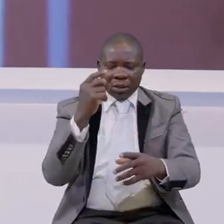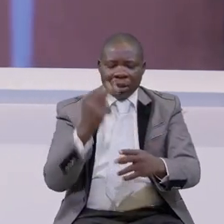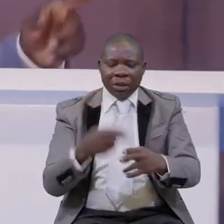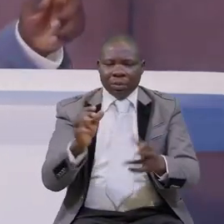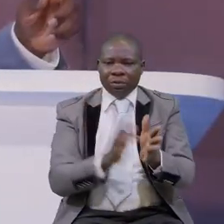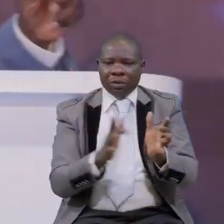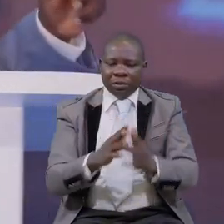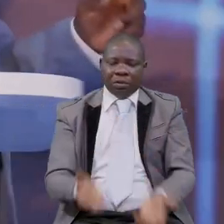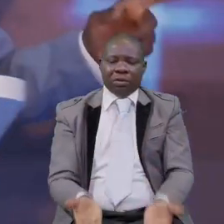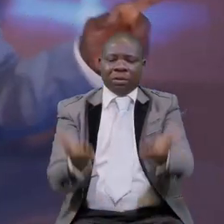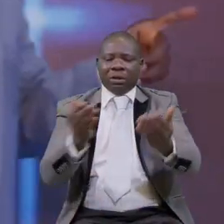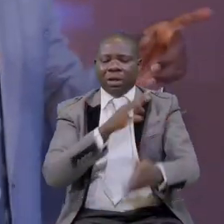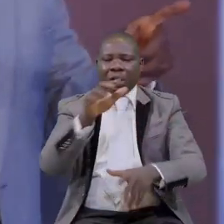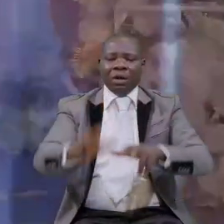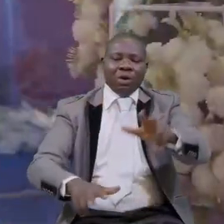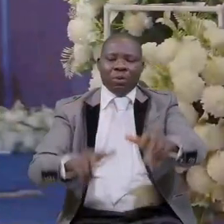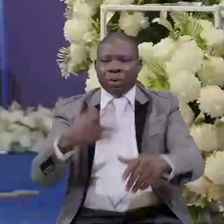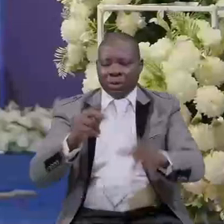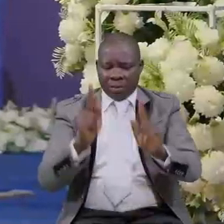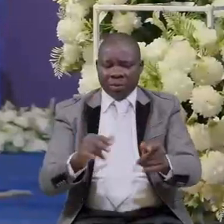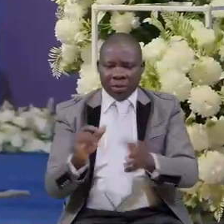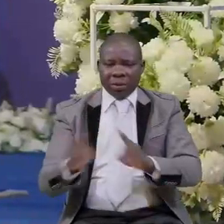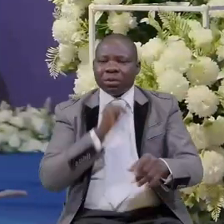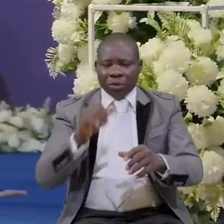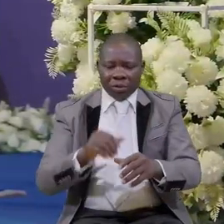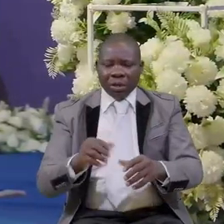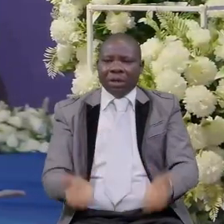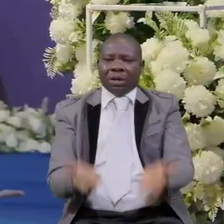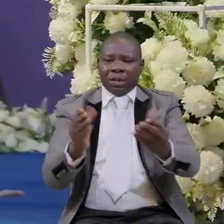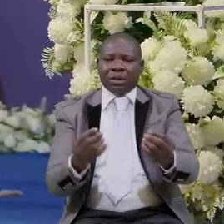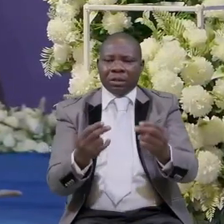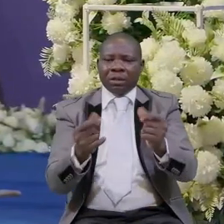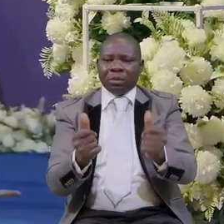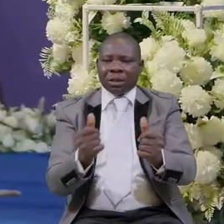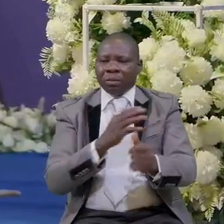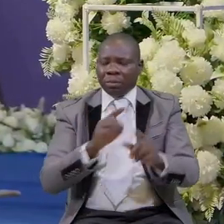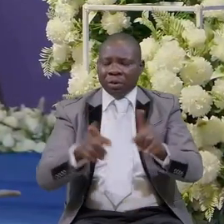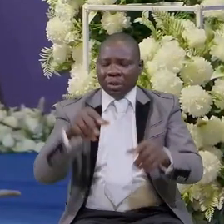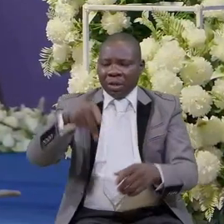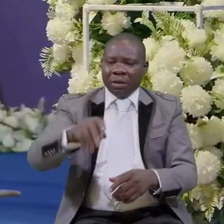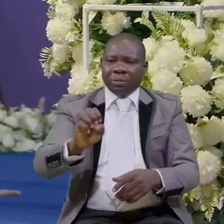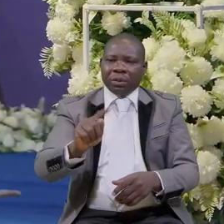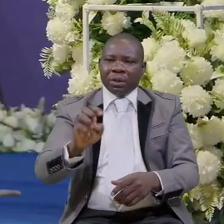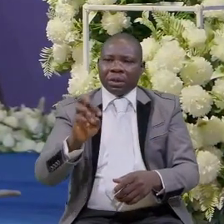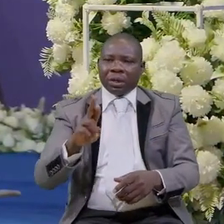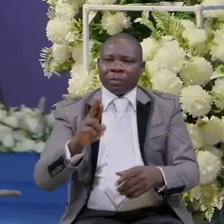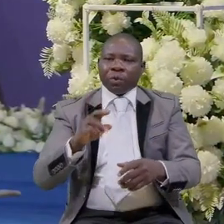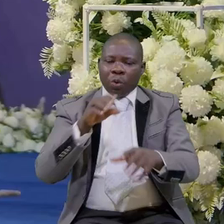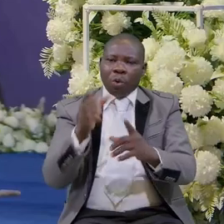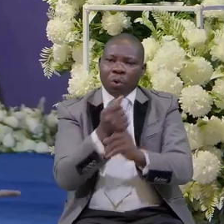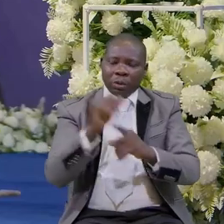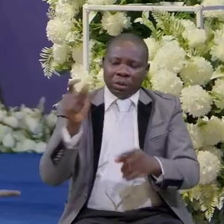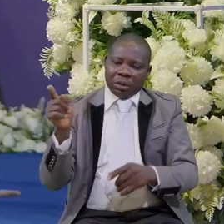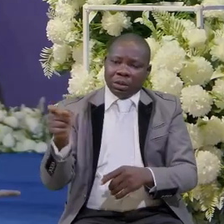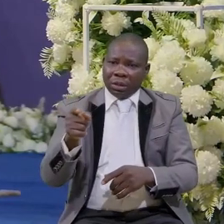monsieur ne s'est pas levé immédiatement parce que Pierre avait reçu la correction. Et ce sera maintenant le point culminant. Il a saisi sa main, il l'a